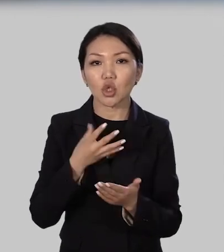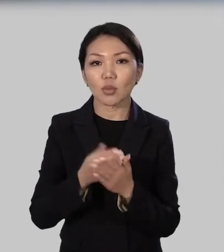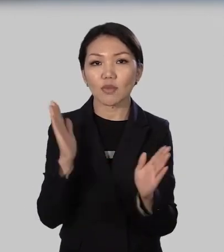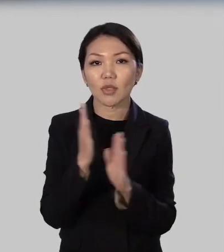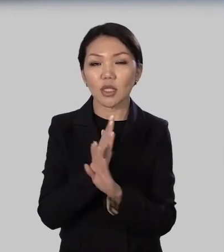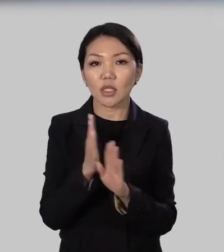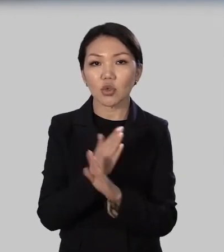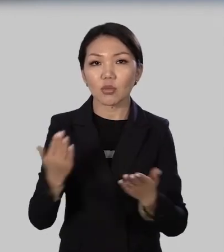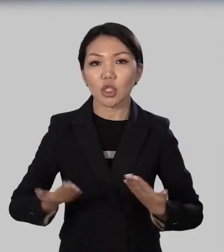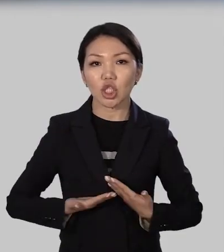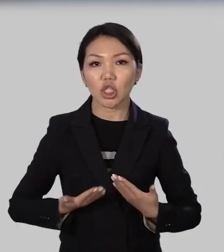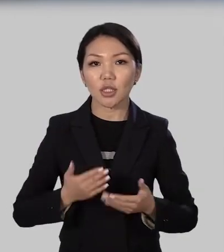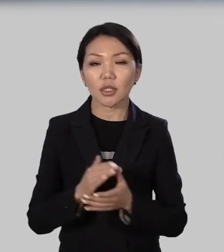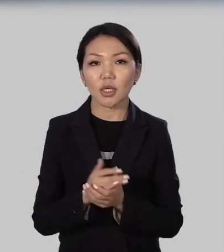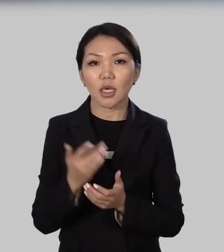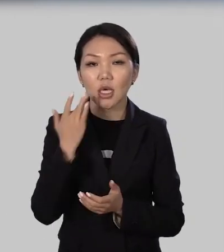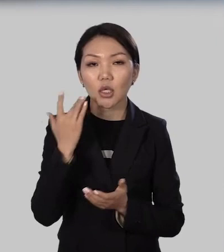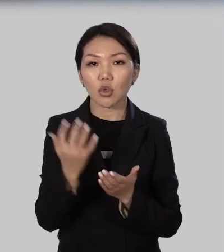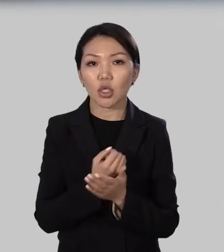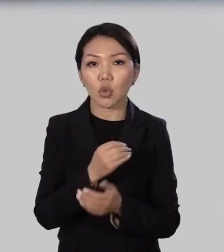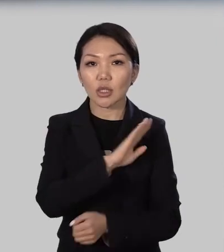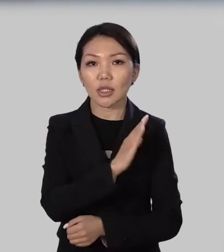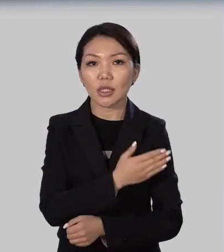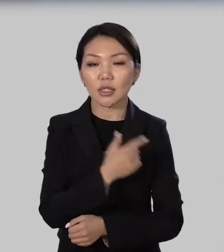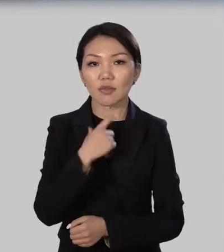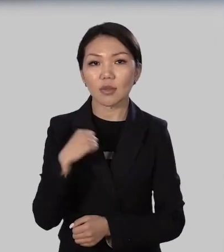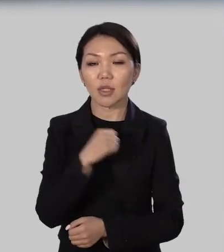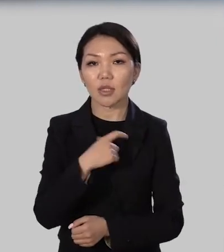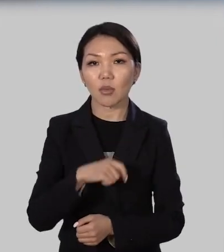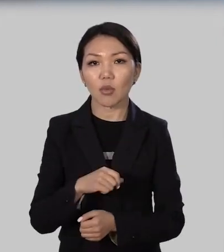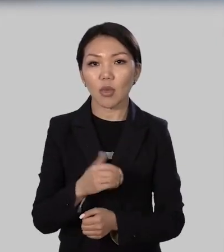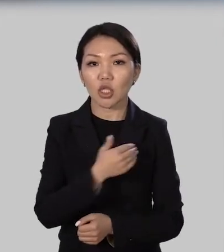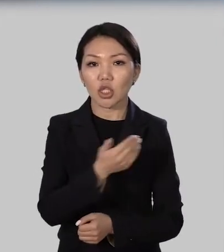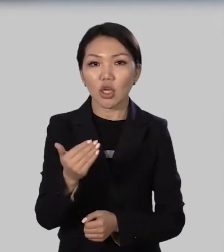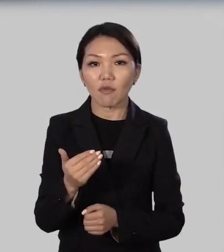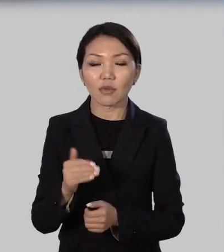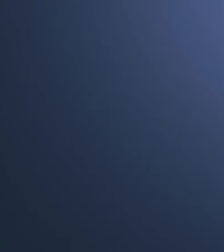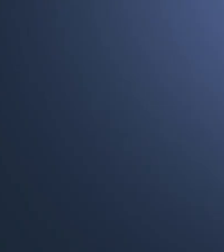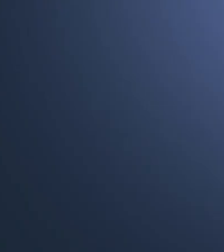черпающий силы вдохновения в себе самом. Желаю вам вдохновения!